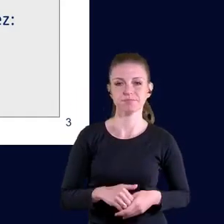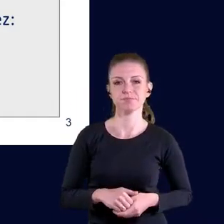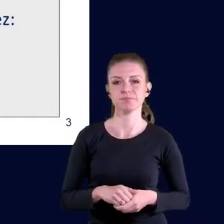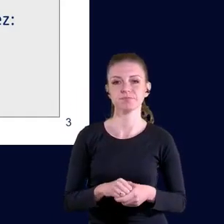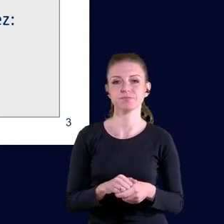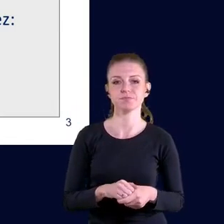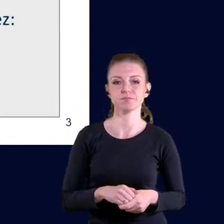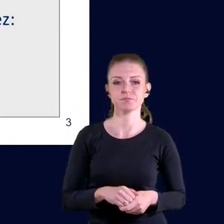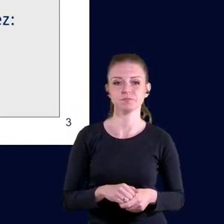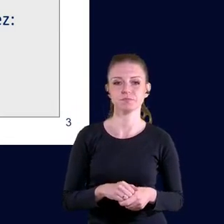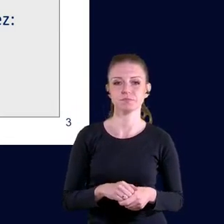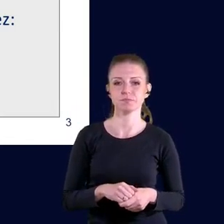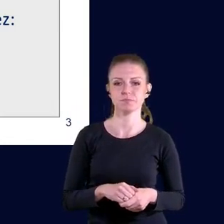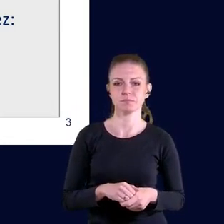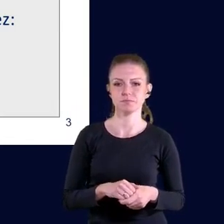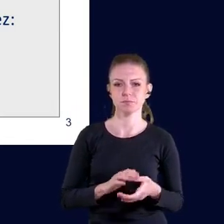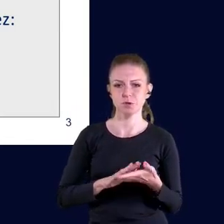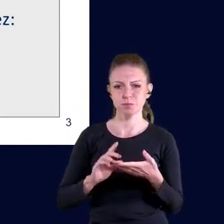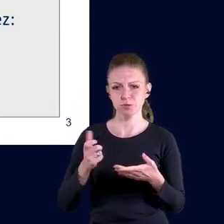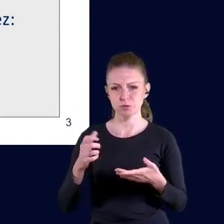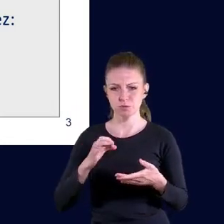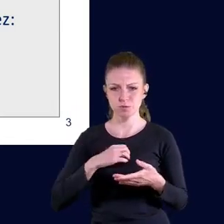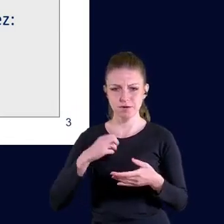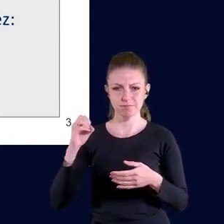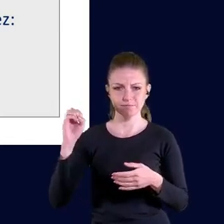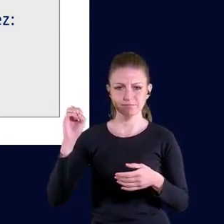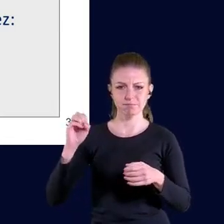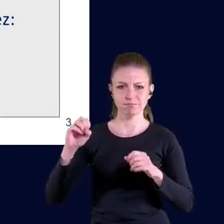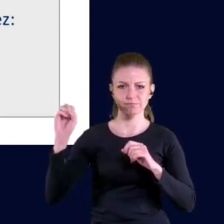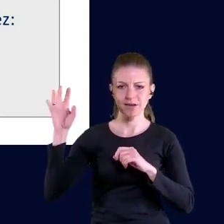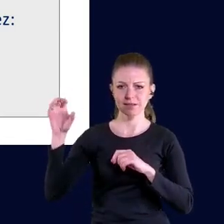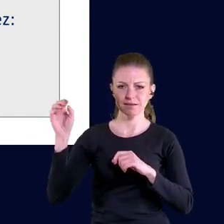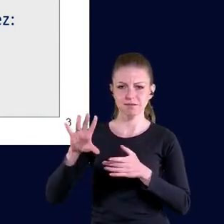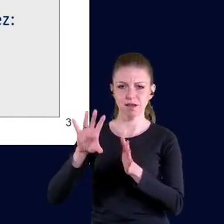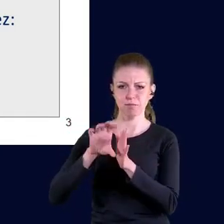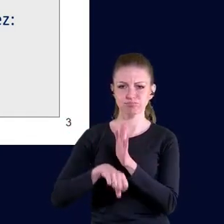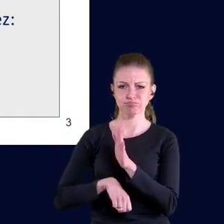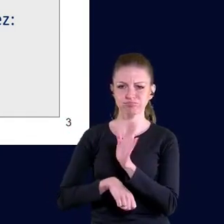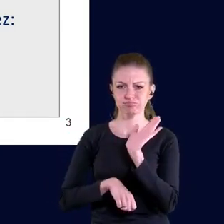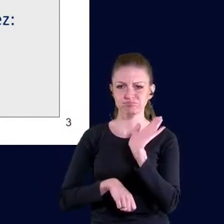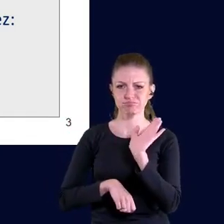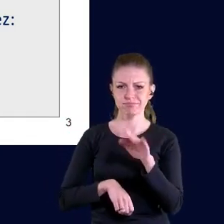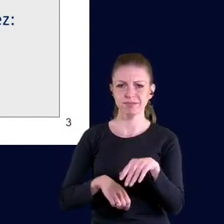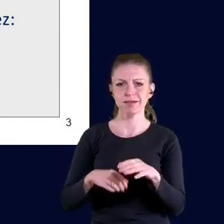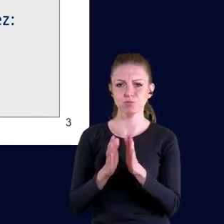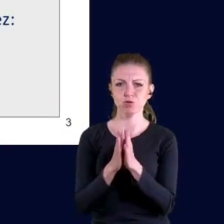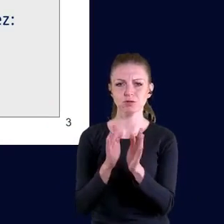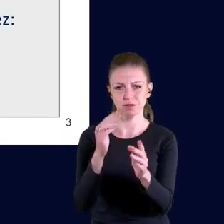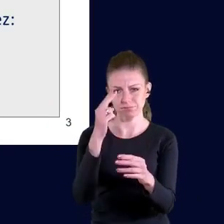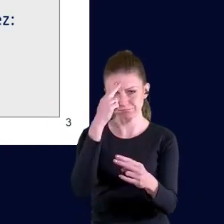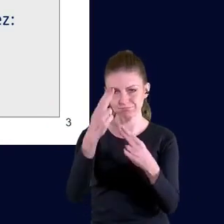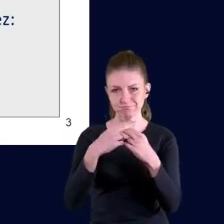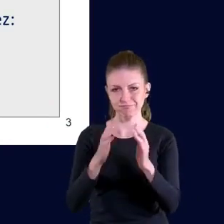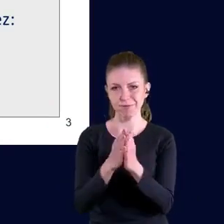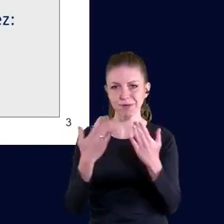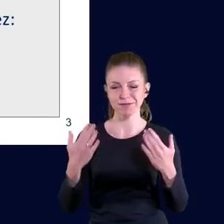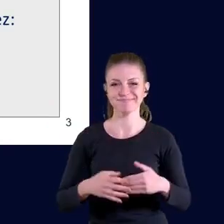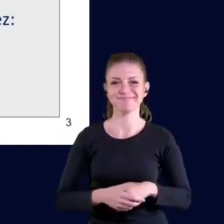widzialny to widzę że coś to moja prezentacja się popsuła troszeczkę ale wierzę że państwo mi wybaczą